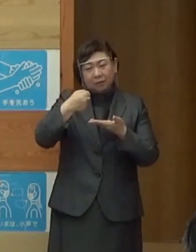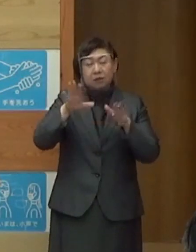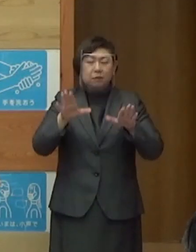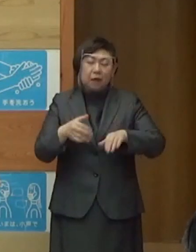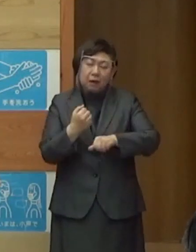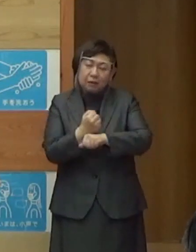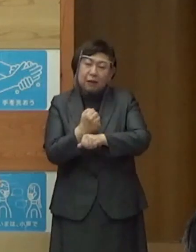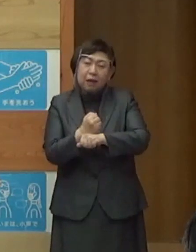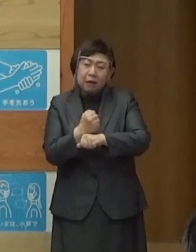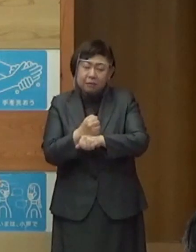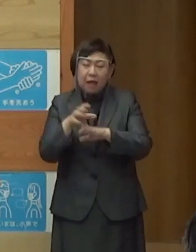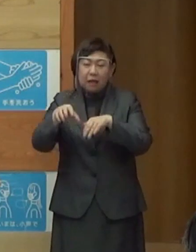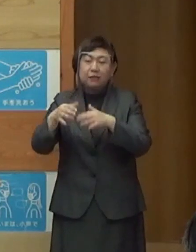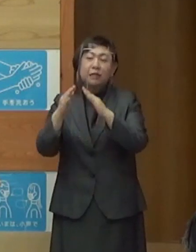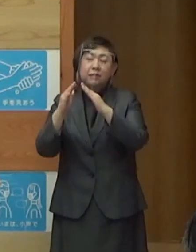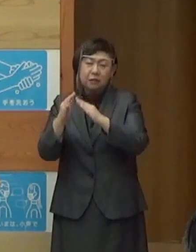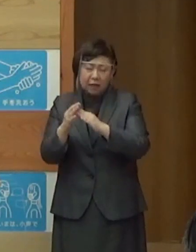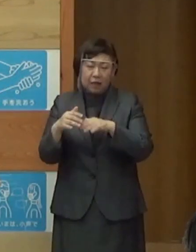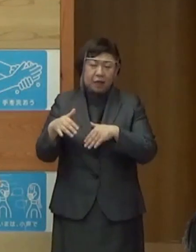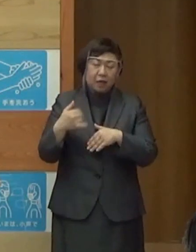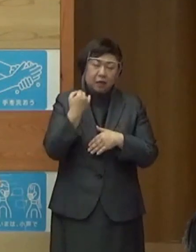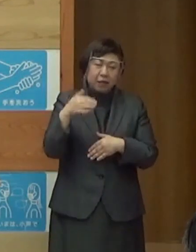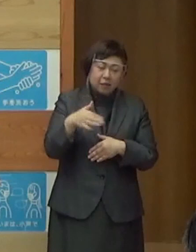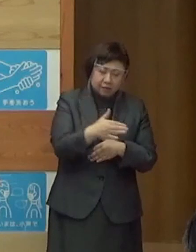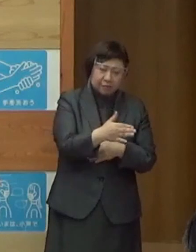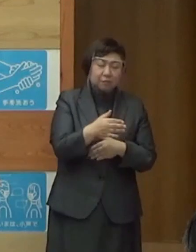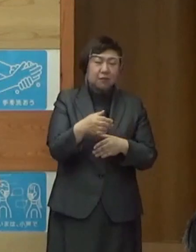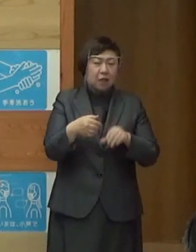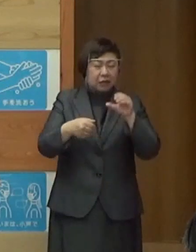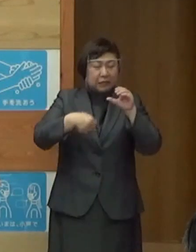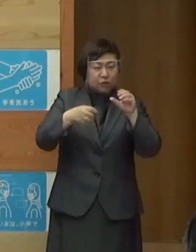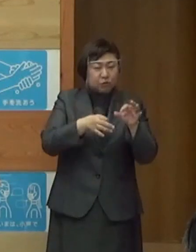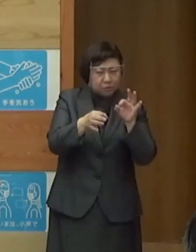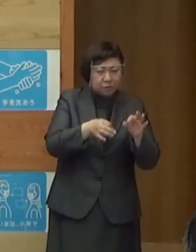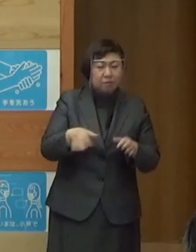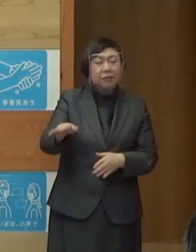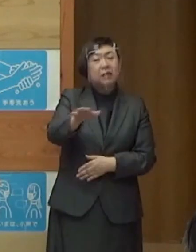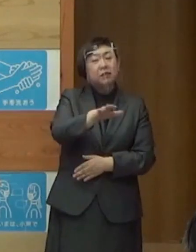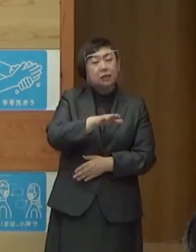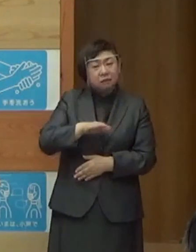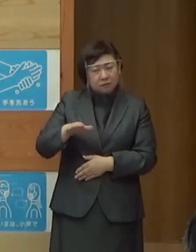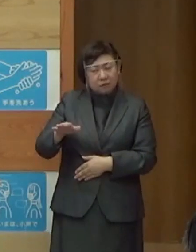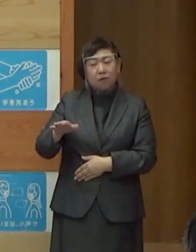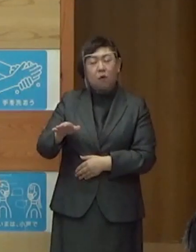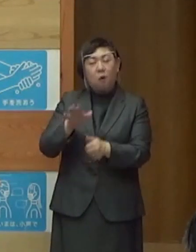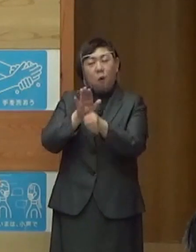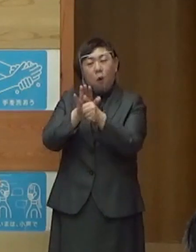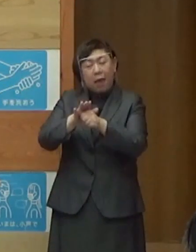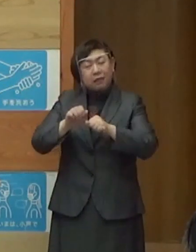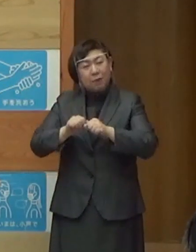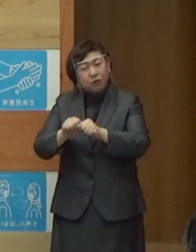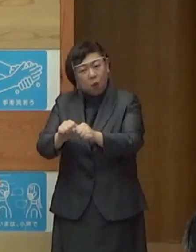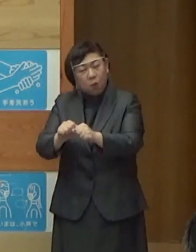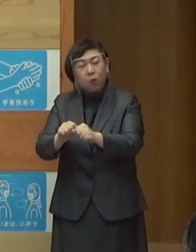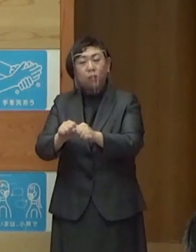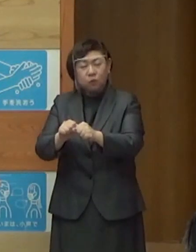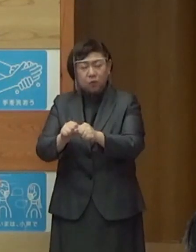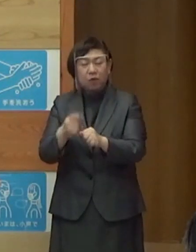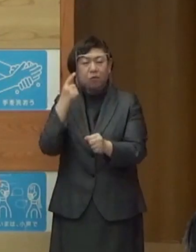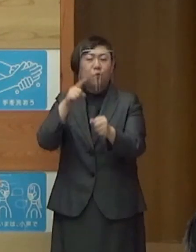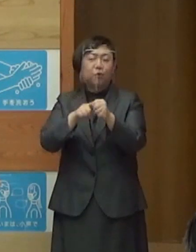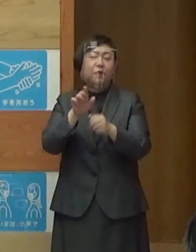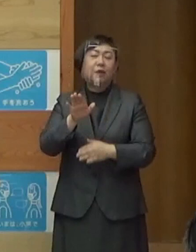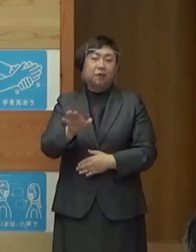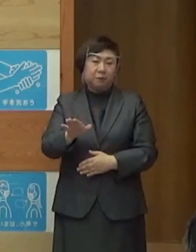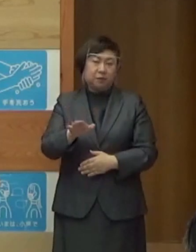変な状況にある生産者の方、そして飲食店の皆さん、そういった方々などを応援しようという趣旨です